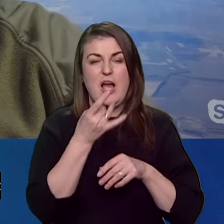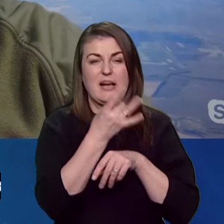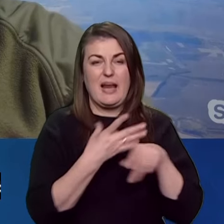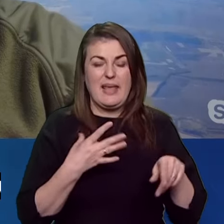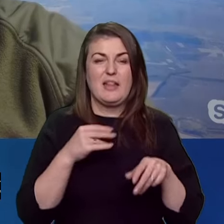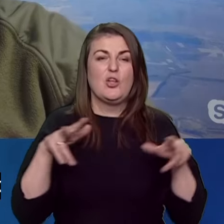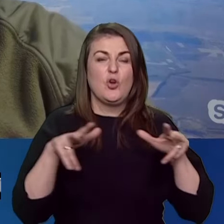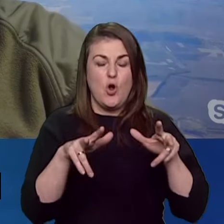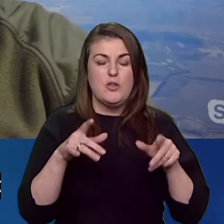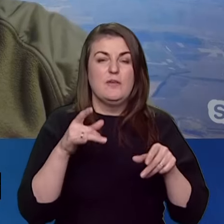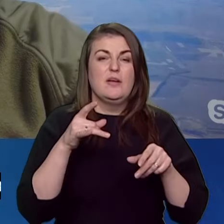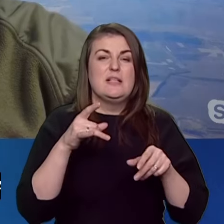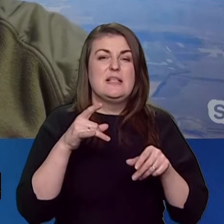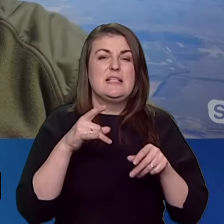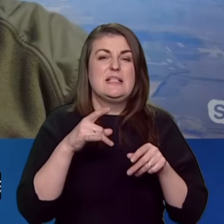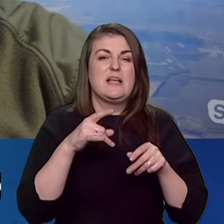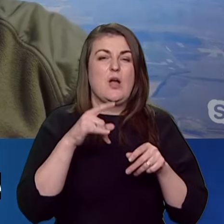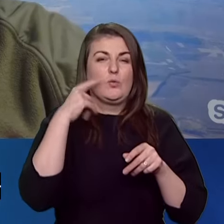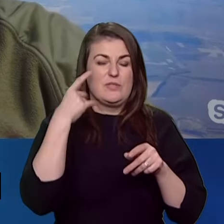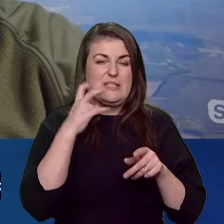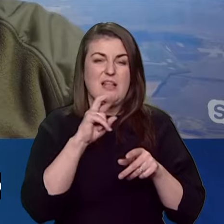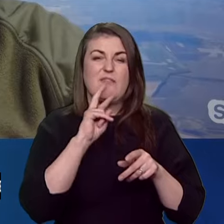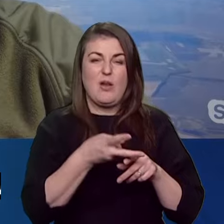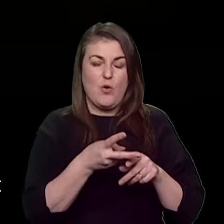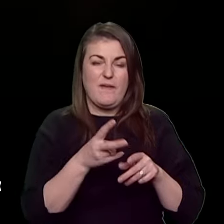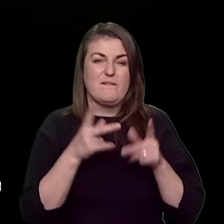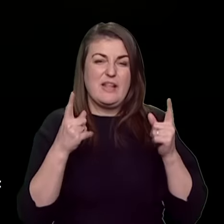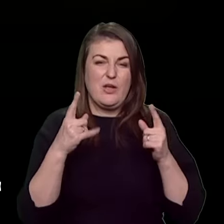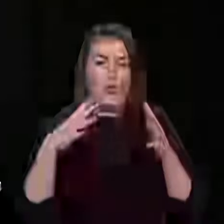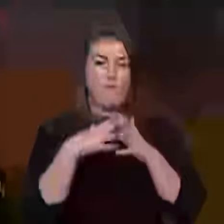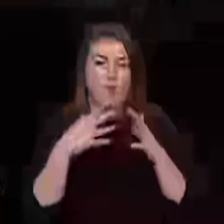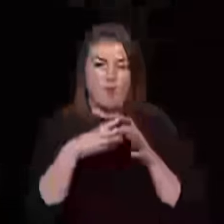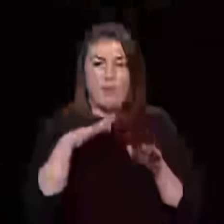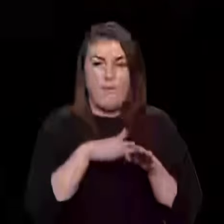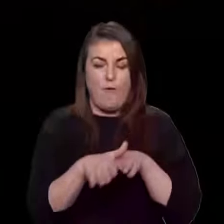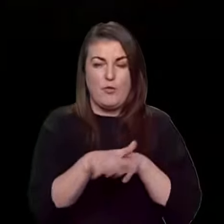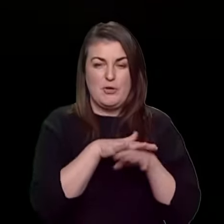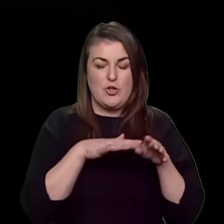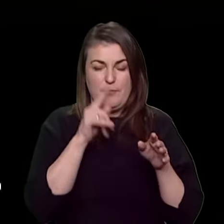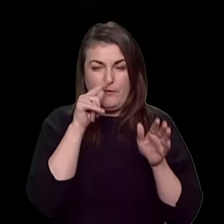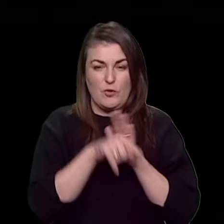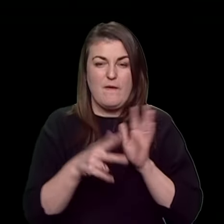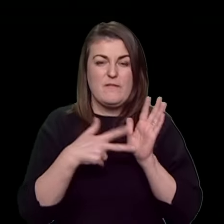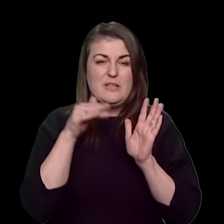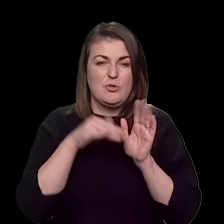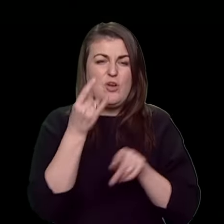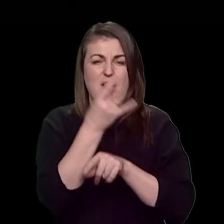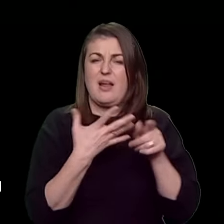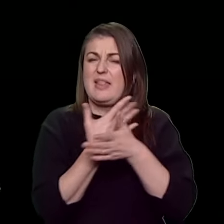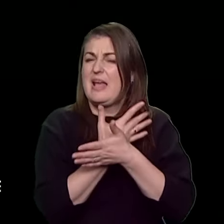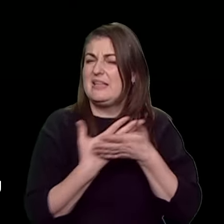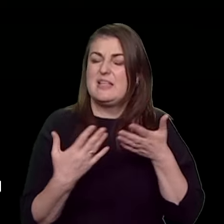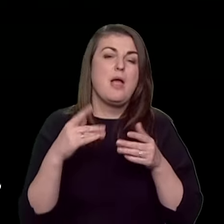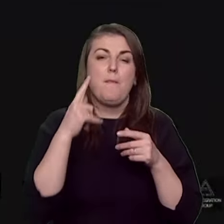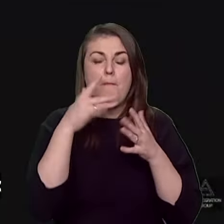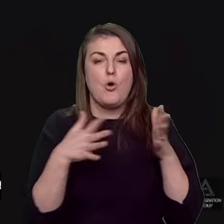дронів запустили росіяни по Україні за 2 роки великої війни, тобто повномасштабного вторгнення. 8 тисяч ракет різних типів і